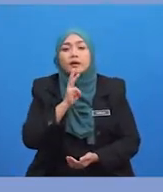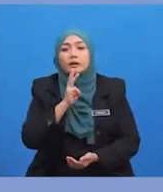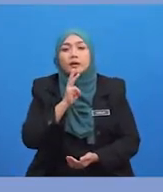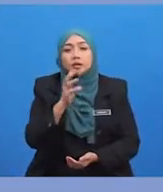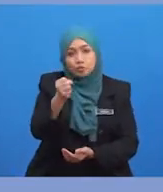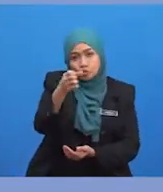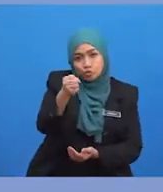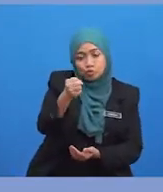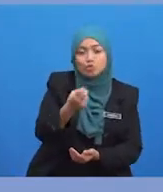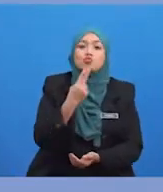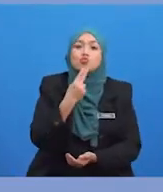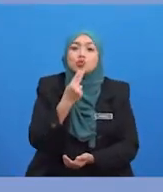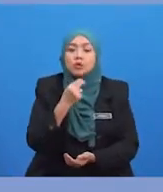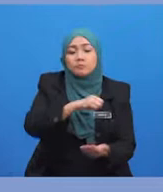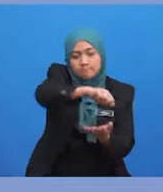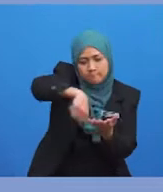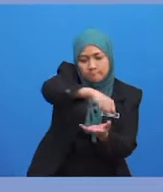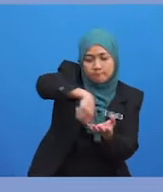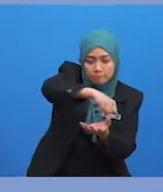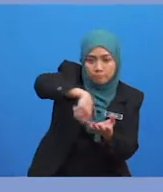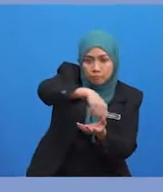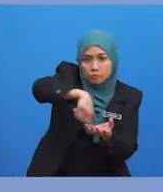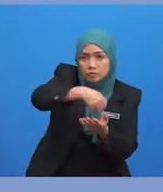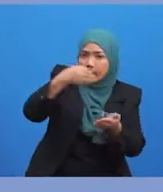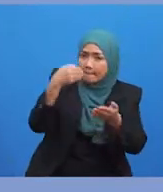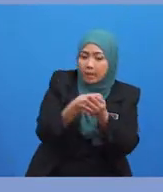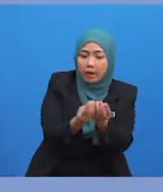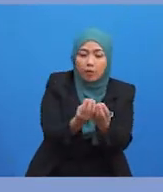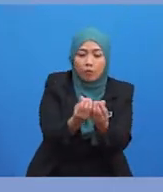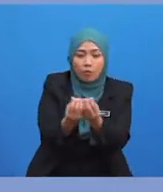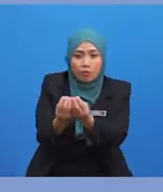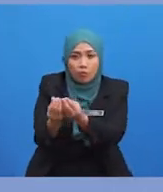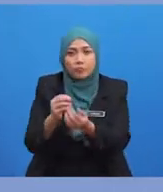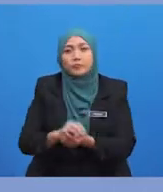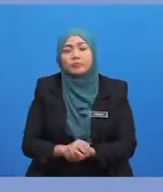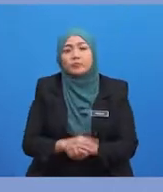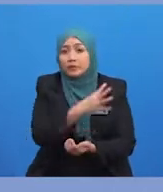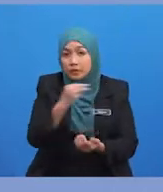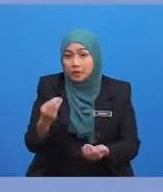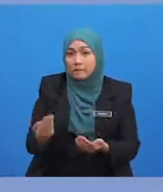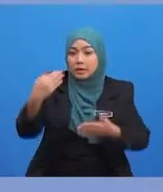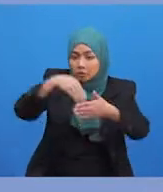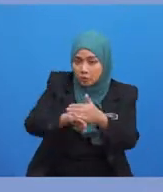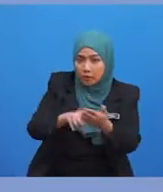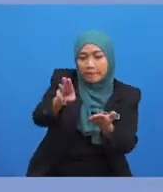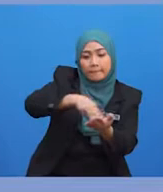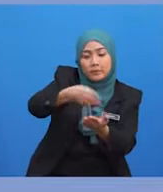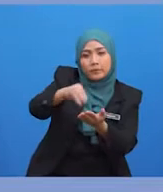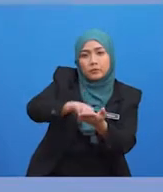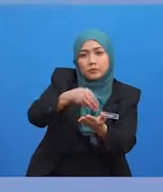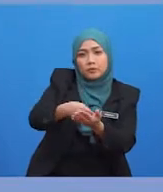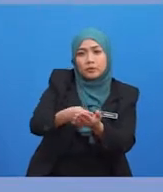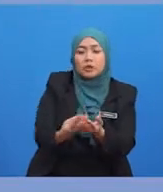gula. Kemudian gaul hingga berbuih. Seterusnya, campurkan margarin, serbuk